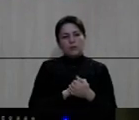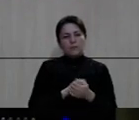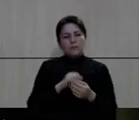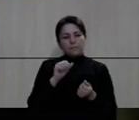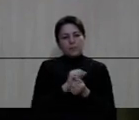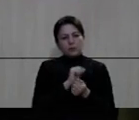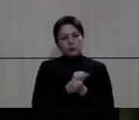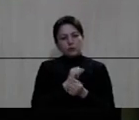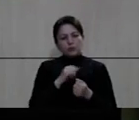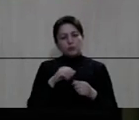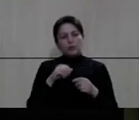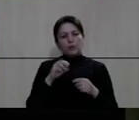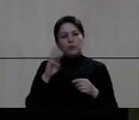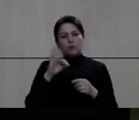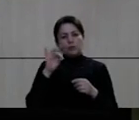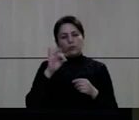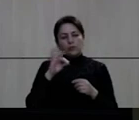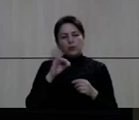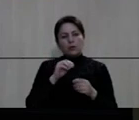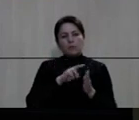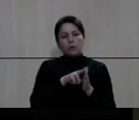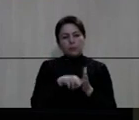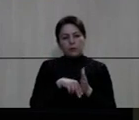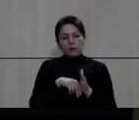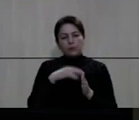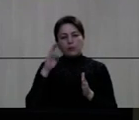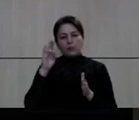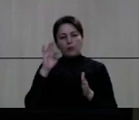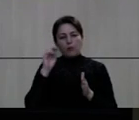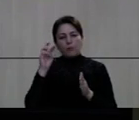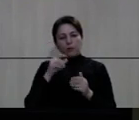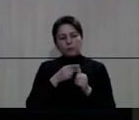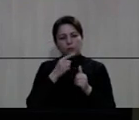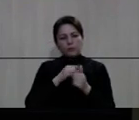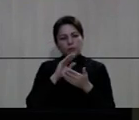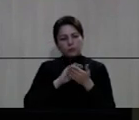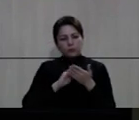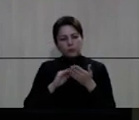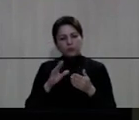Hujjat turi, ya'ni ma'lumotnoma deb yozilgan bo'lishi shart.